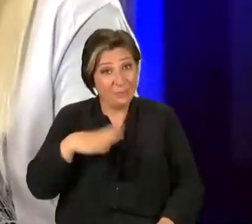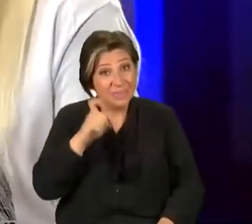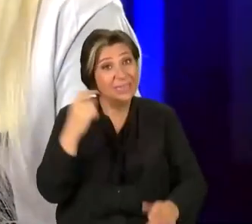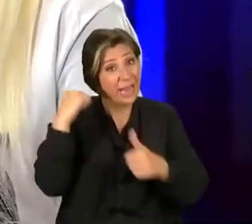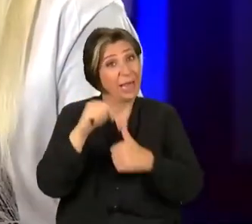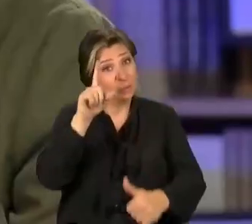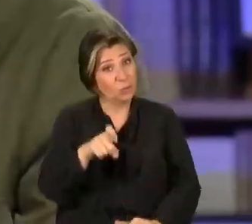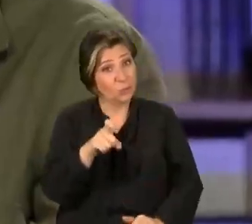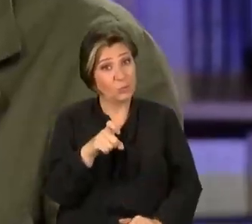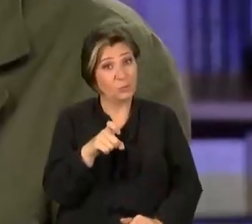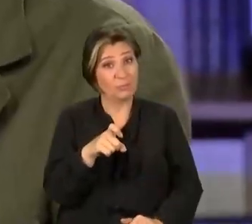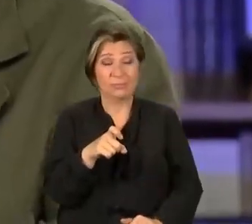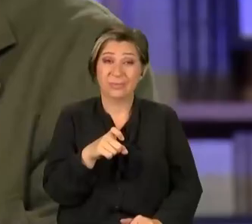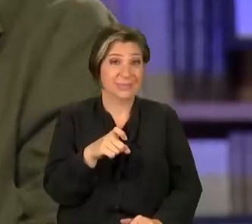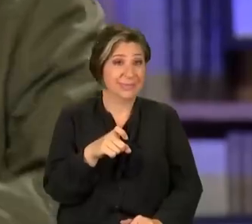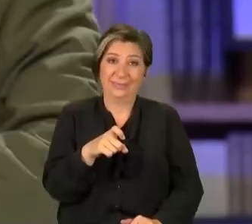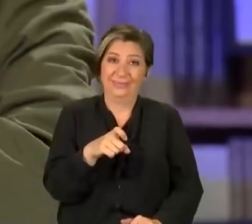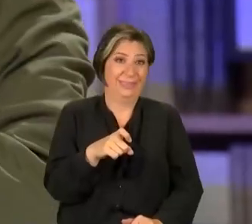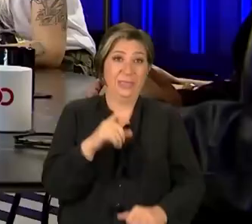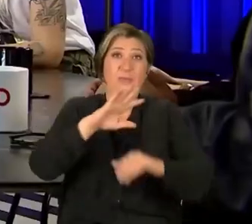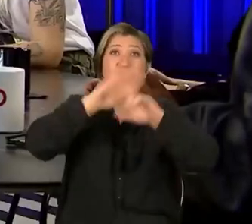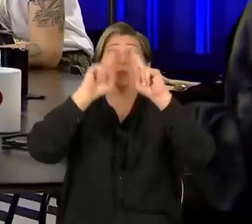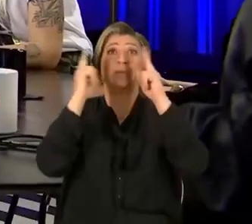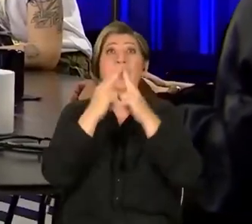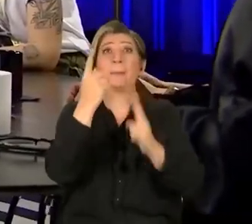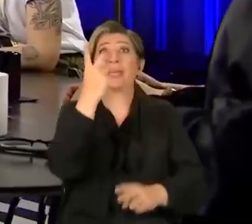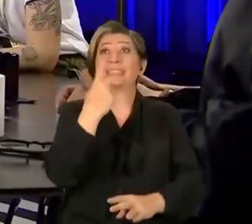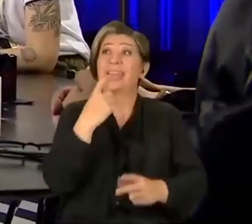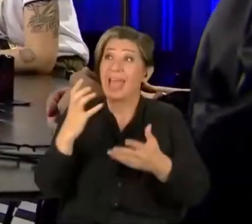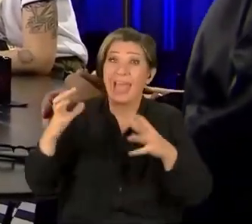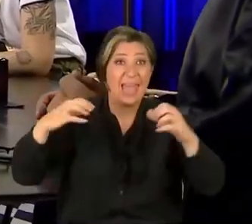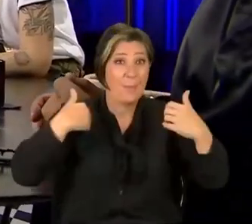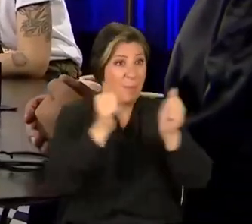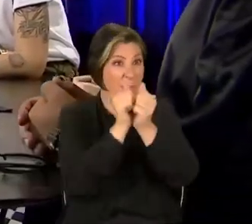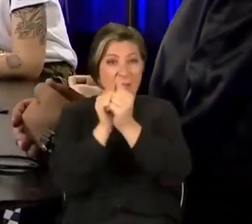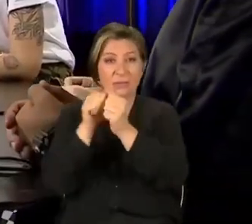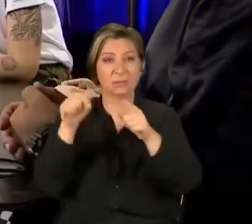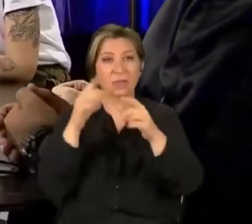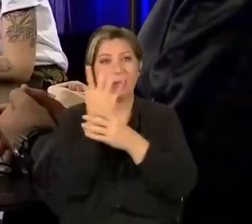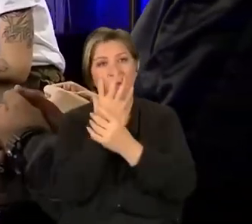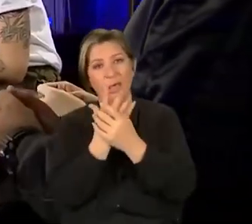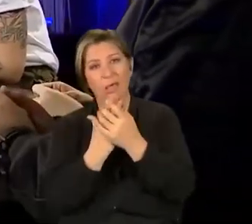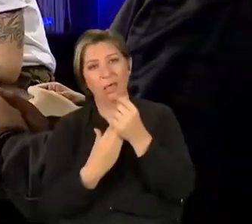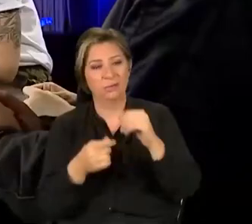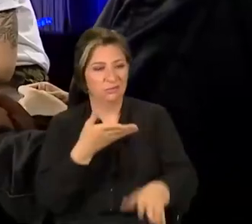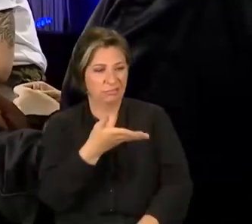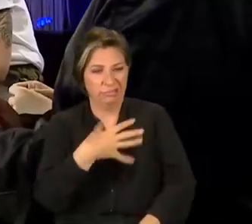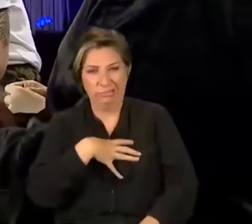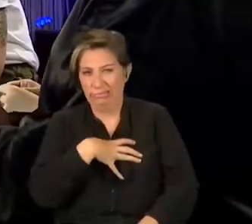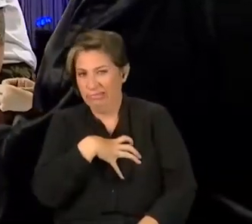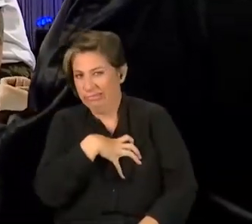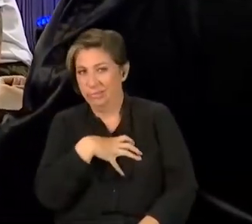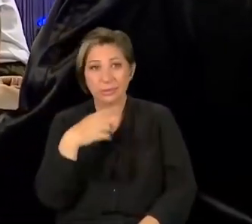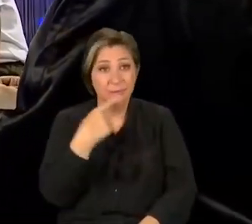miydin? Say olmak ister miydin? Bütün dünyayı birkaç sene için ele geçirip ondan sonra şimdi bunu nasıl izlemişiz